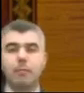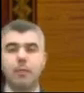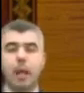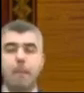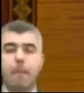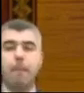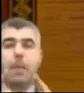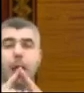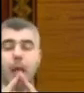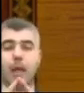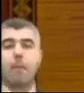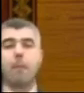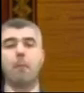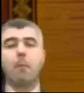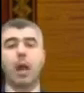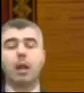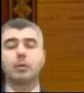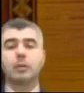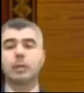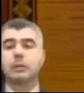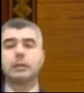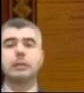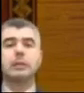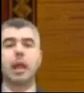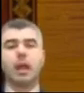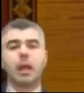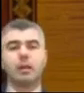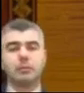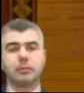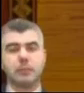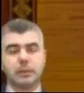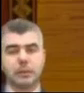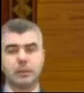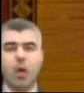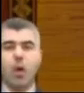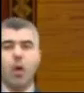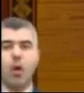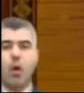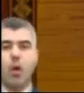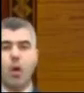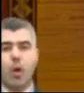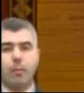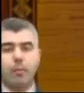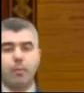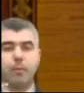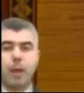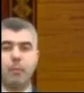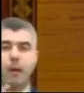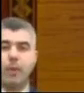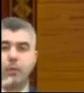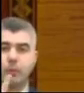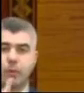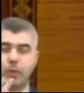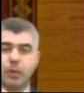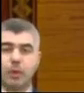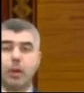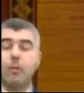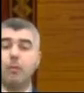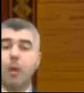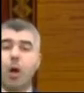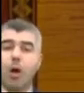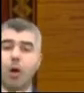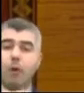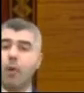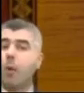في باريس في عام 2015 وفي المغرب وفي مراكش من خلال استضافة مؤتمرات المتحدة